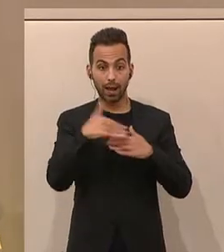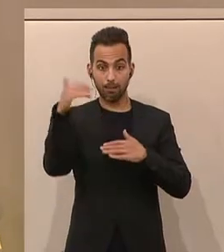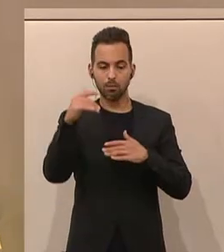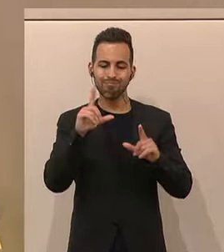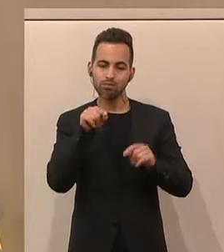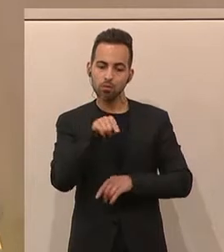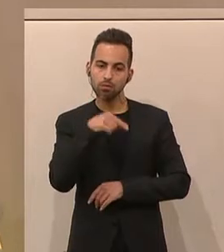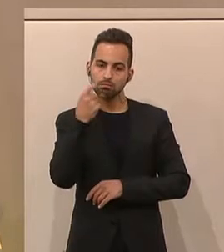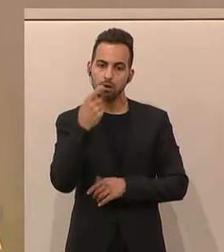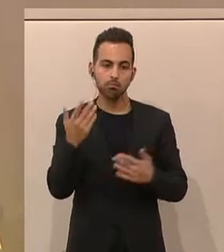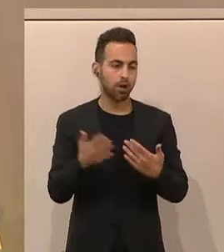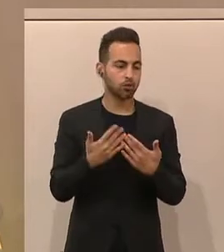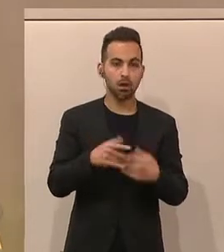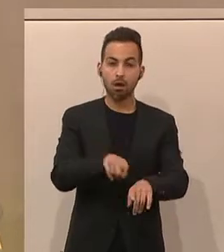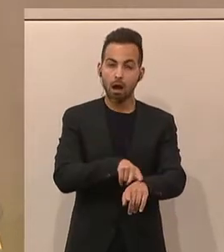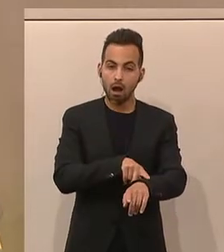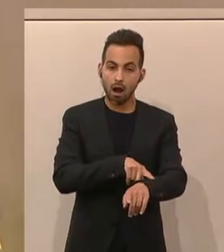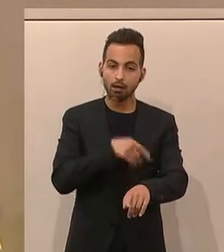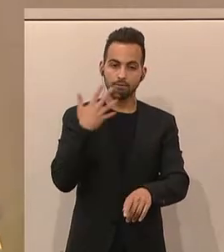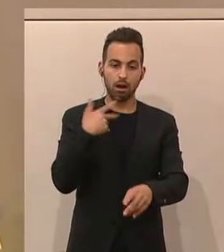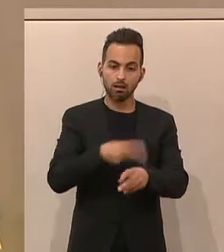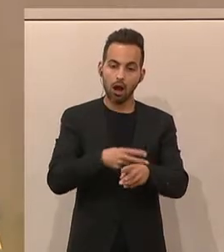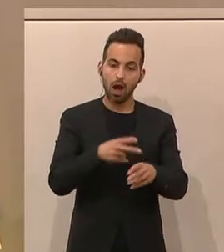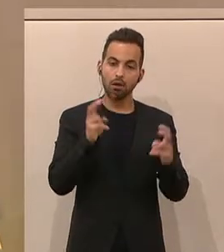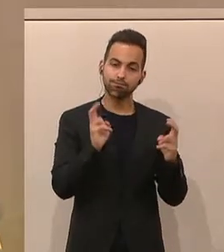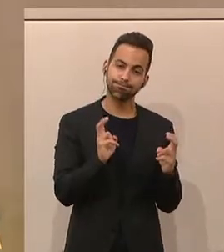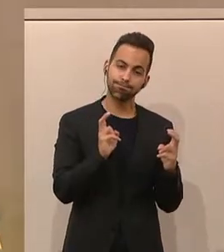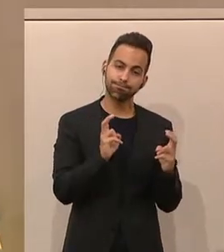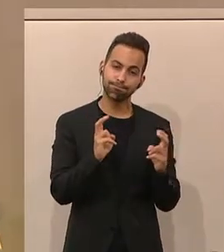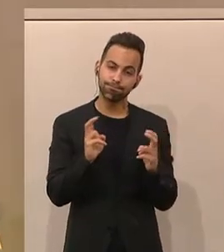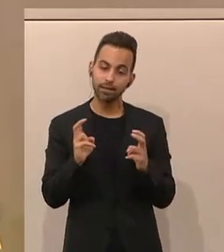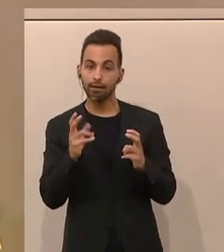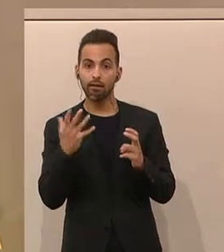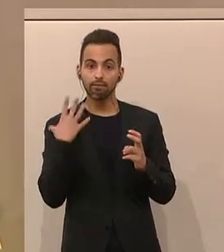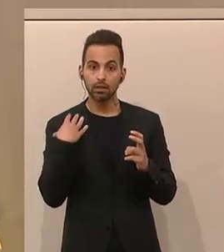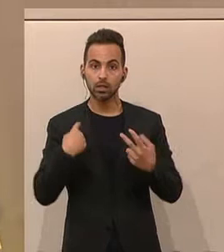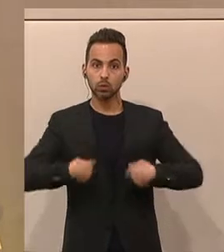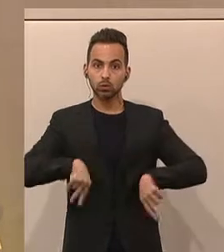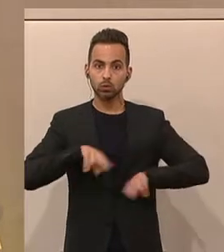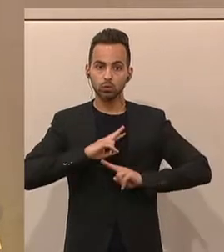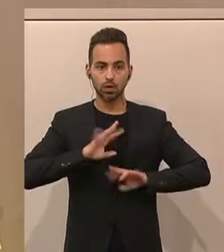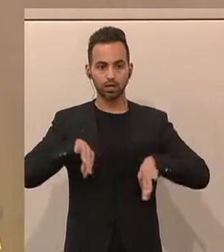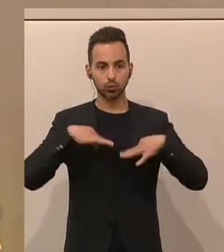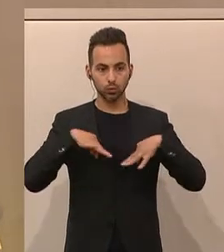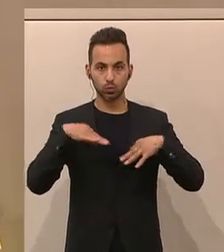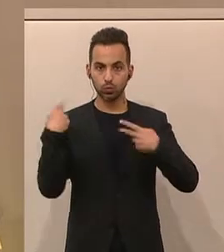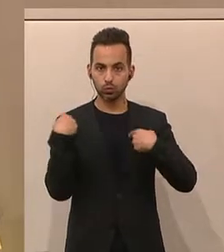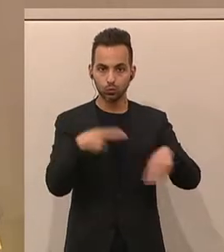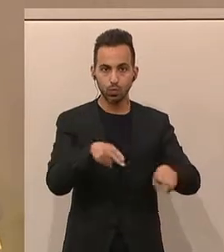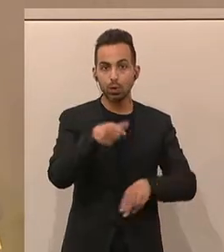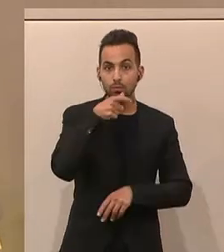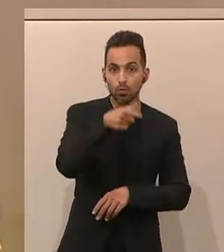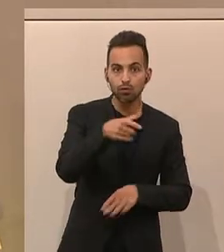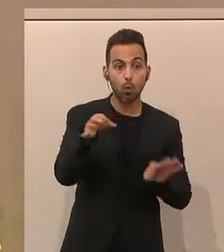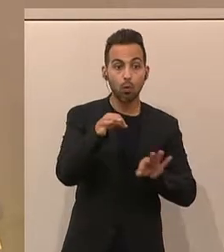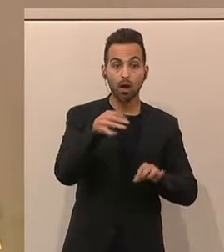jene Möglichkeit, wenn man langfristig krank geworden ist, wieder zu gesunden und in den Beruf zurückzukehren oder